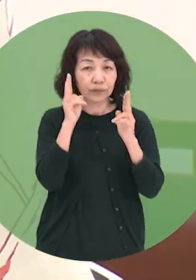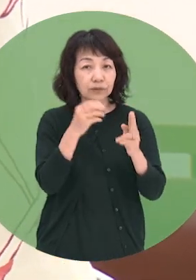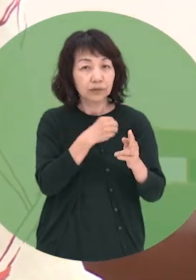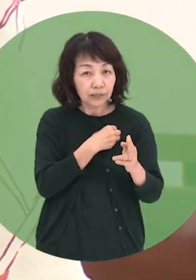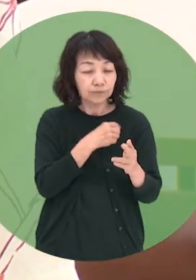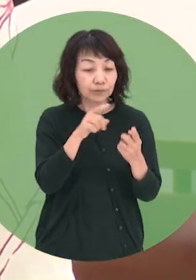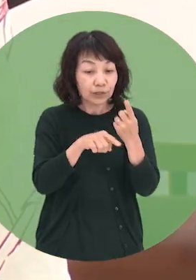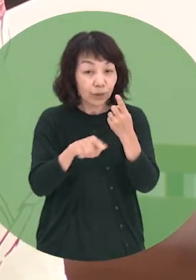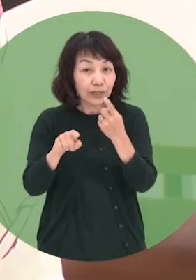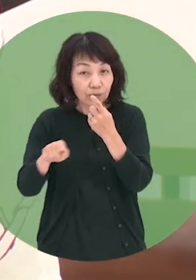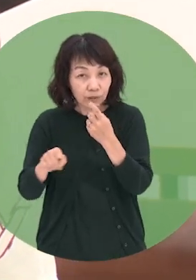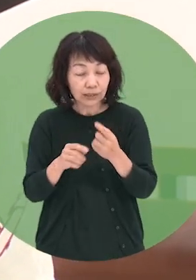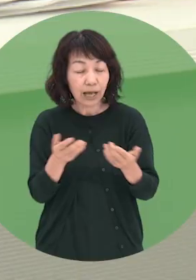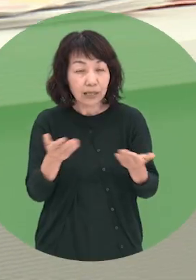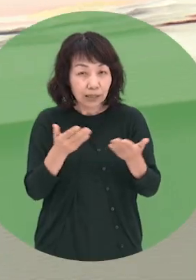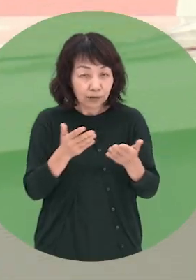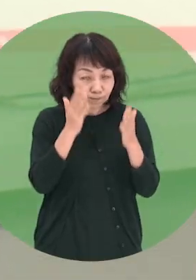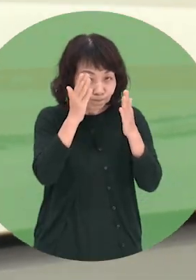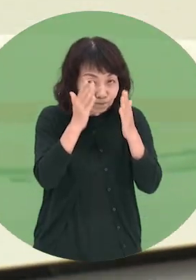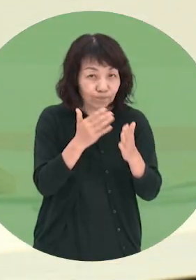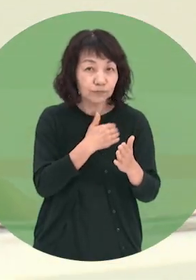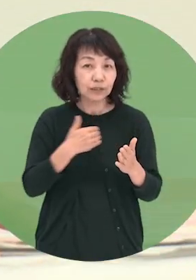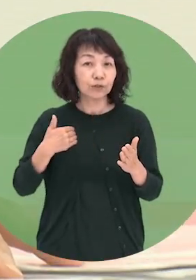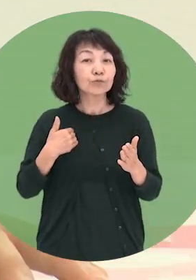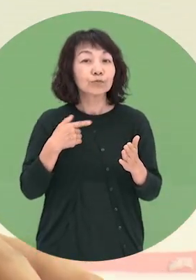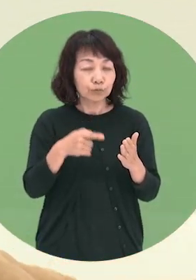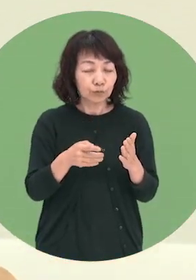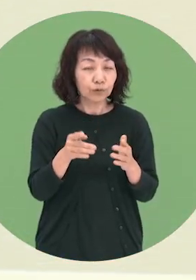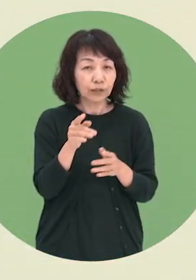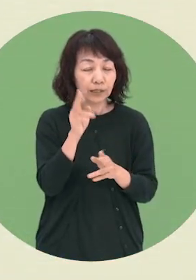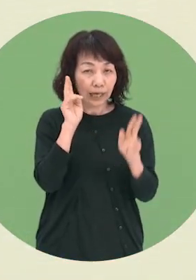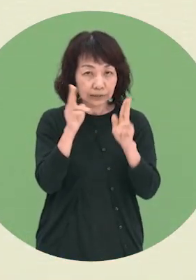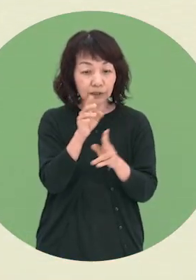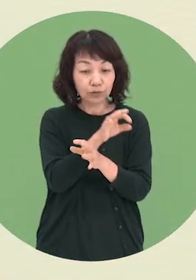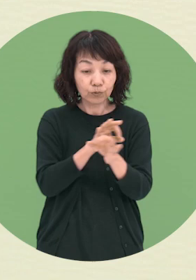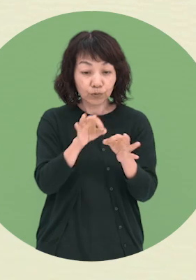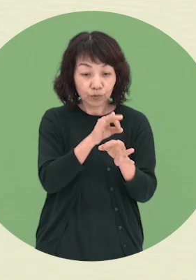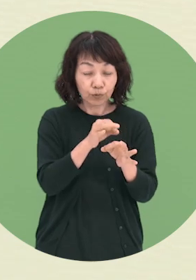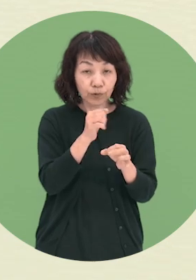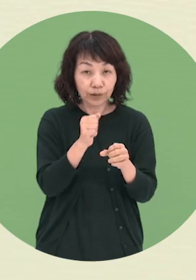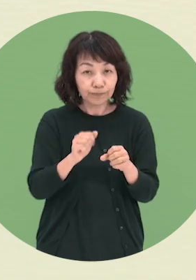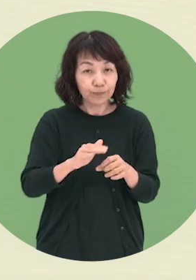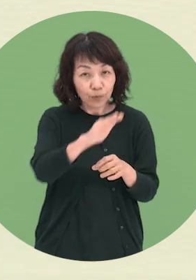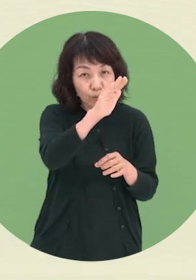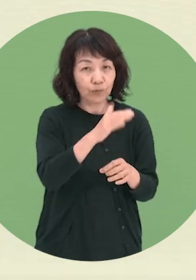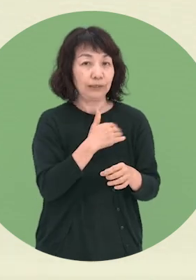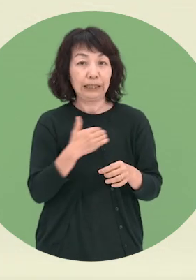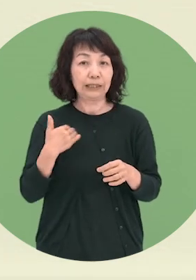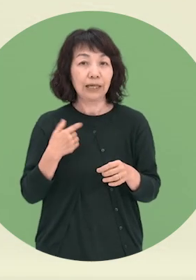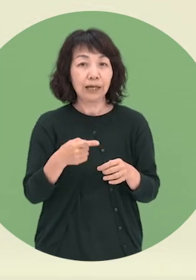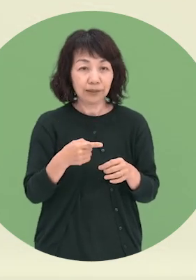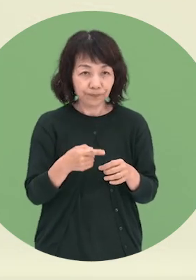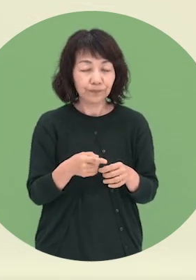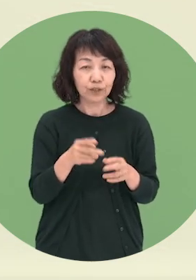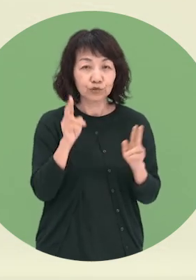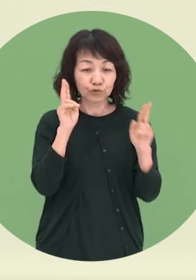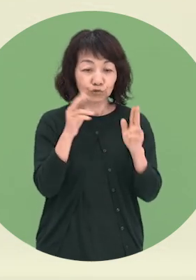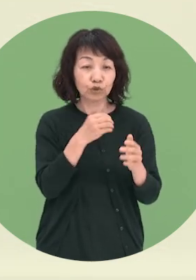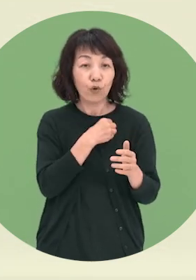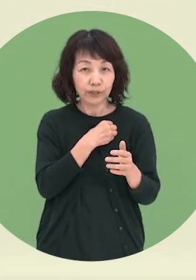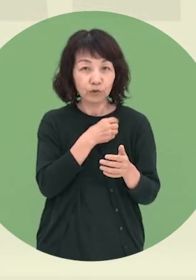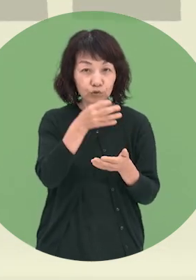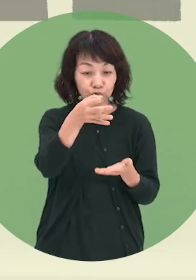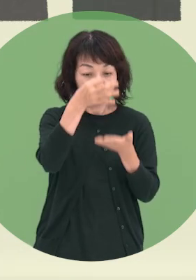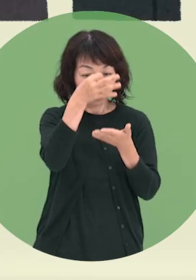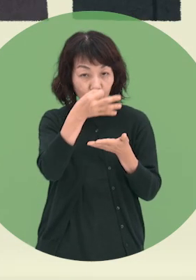がいを感じることで会社の生産性が向上し経営の発展につながり、従業員の賃金ア